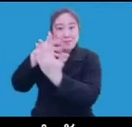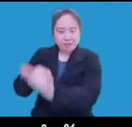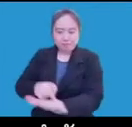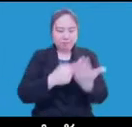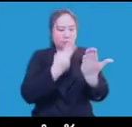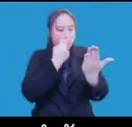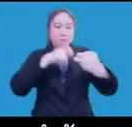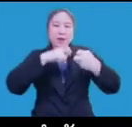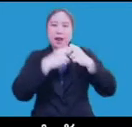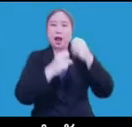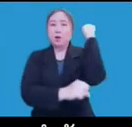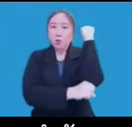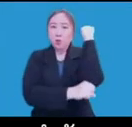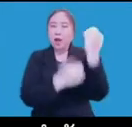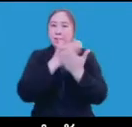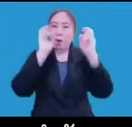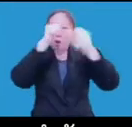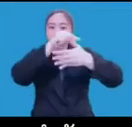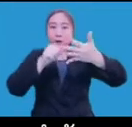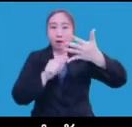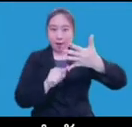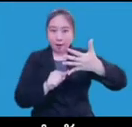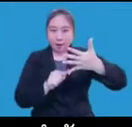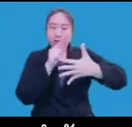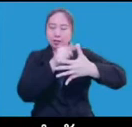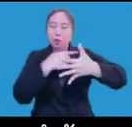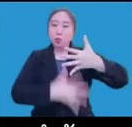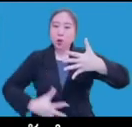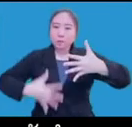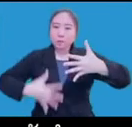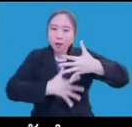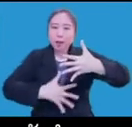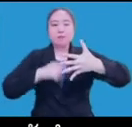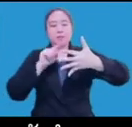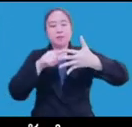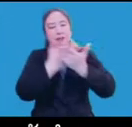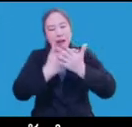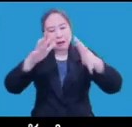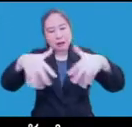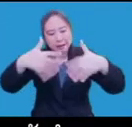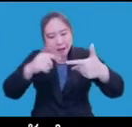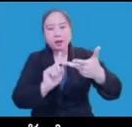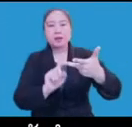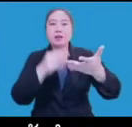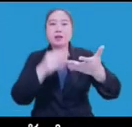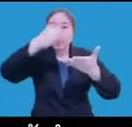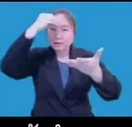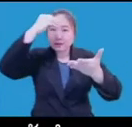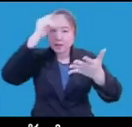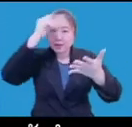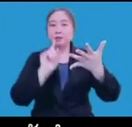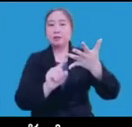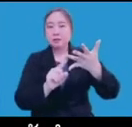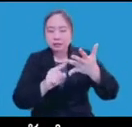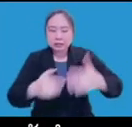ได้แยกปัญหาความยากจนออกเป็น5เรื่องนะครับเป็นเรื่องของสุขภาพเป็นเรื่องของรายได้เป็นเรื่องของการศึกษา